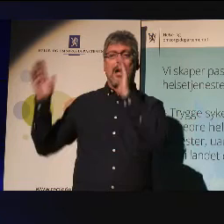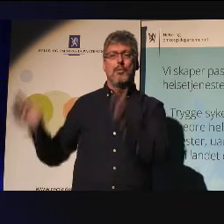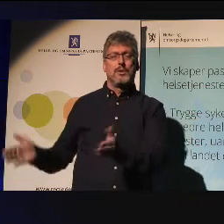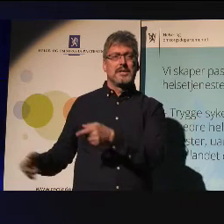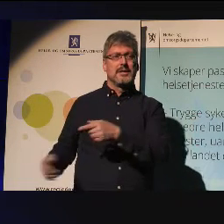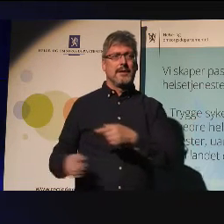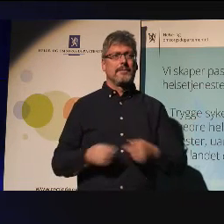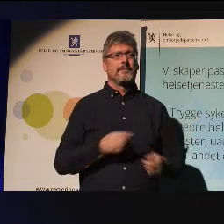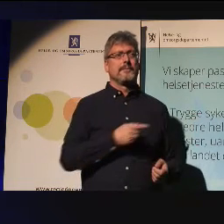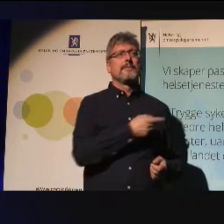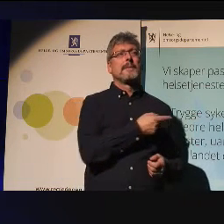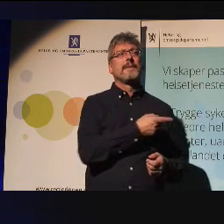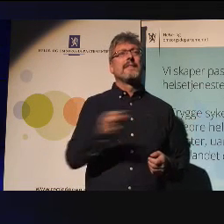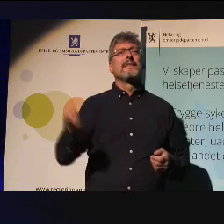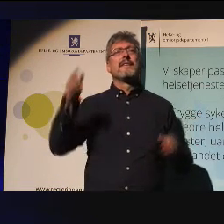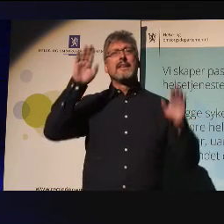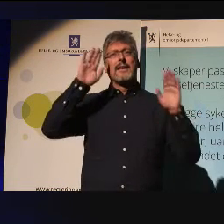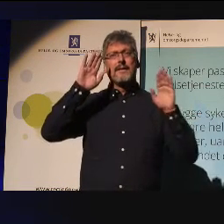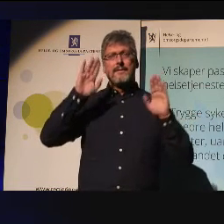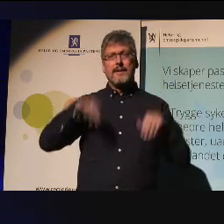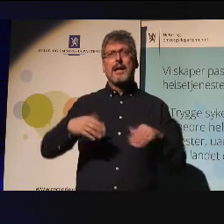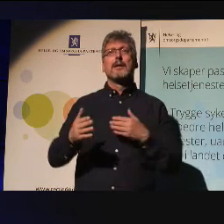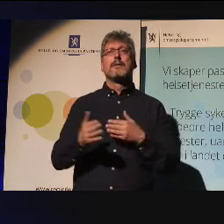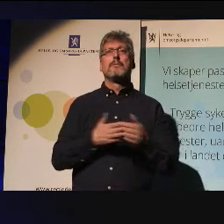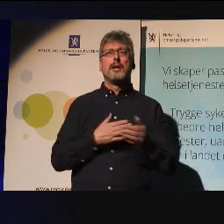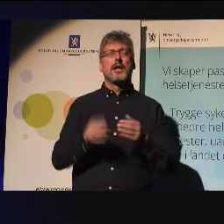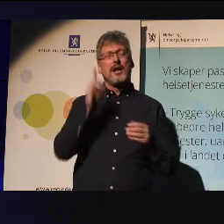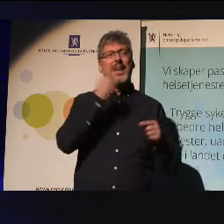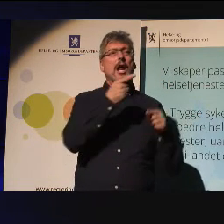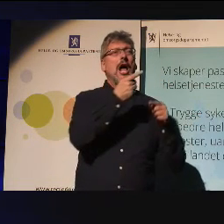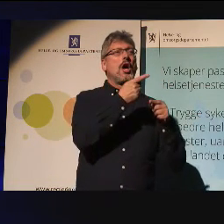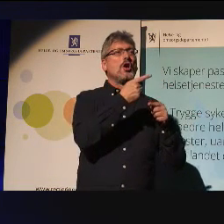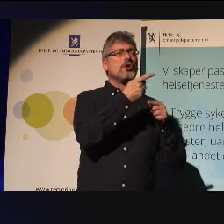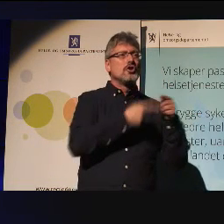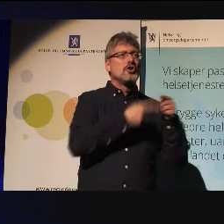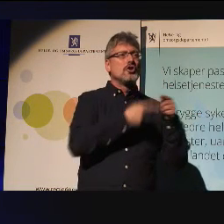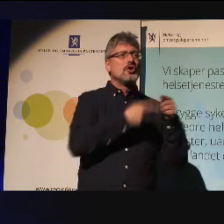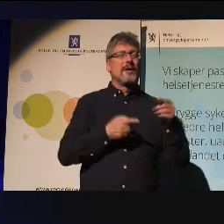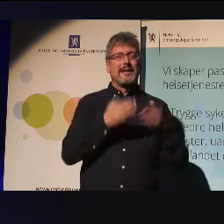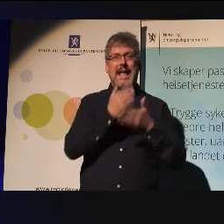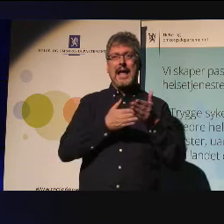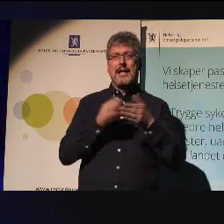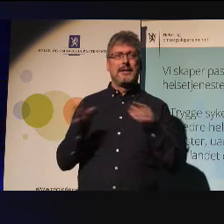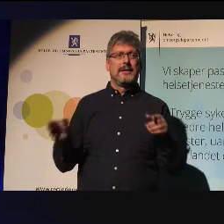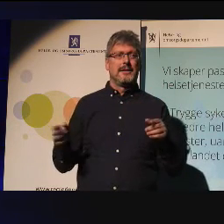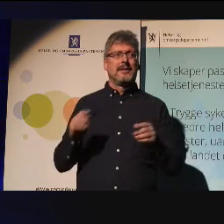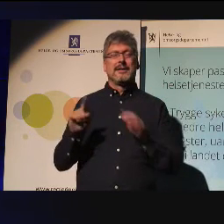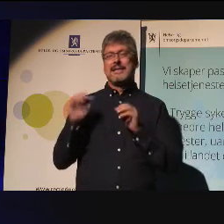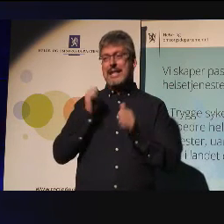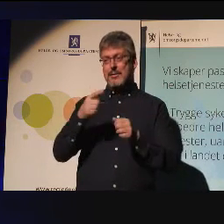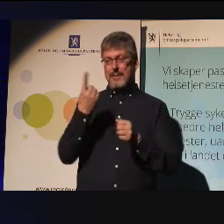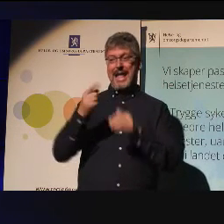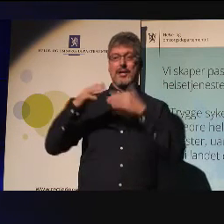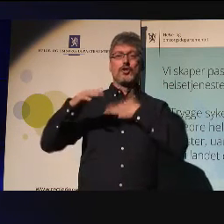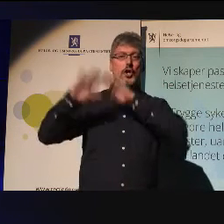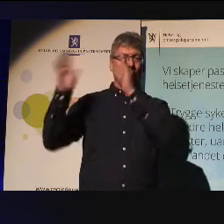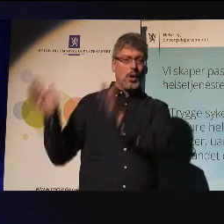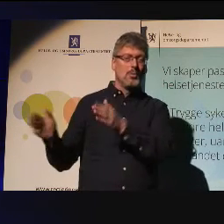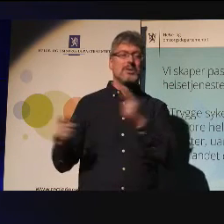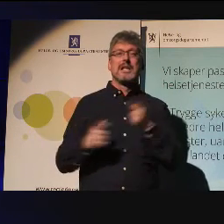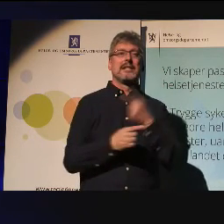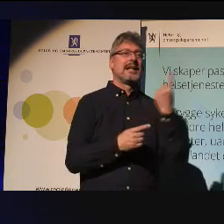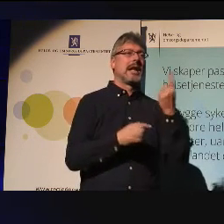Både dere og jeg vet at behandlingen kan være også stykkevis og delt, selv om man finner sted på ett sykehus eller i en